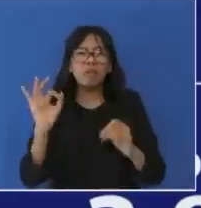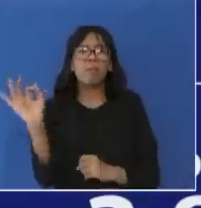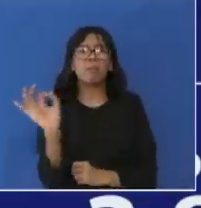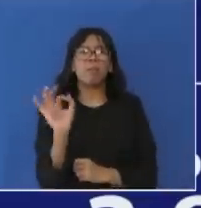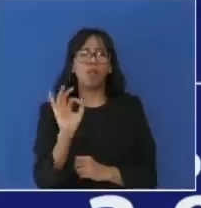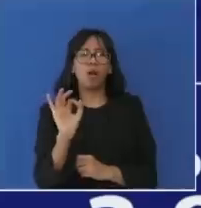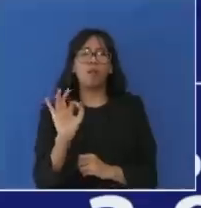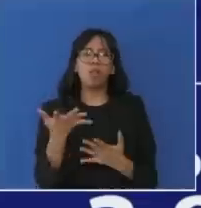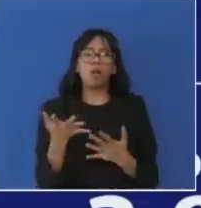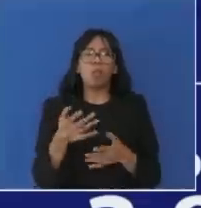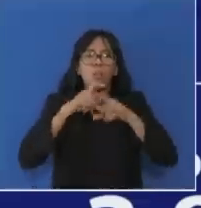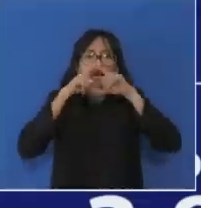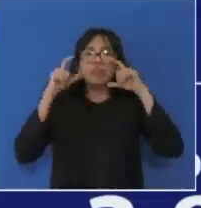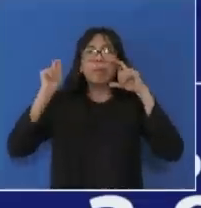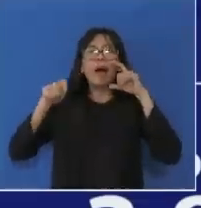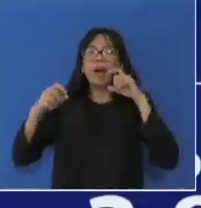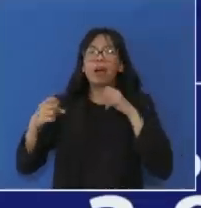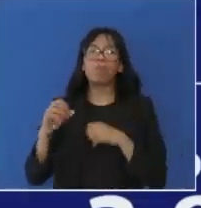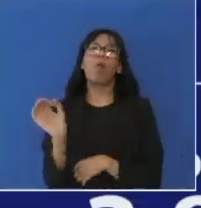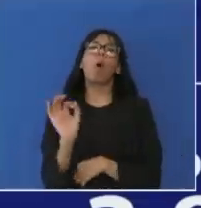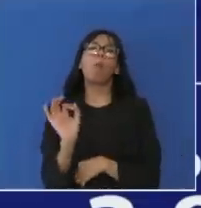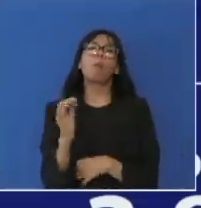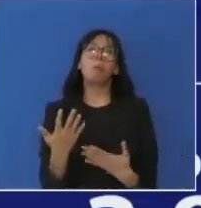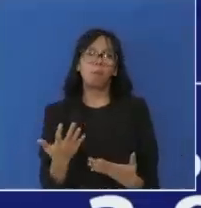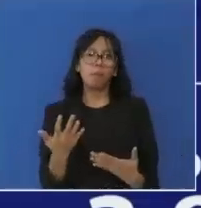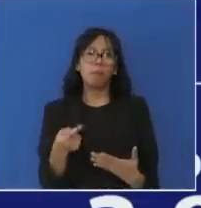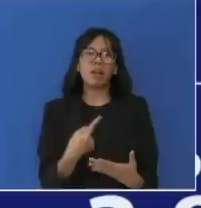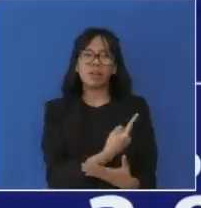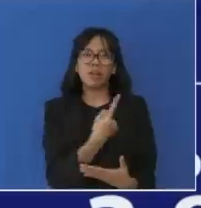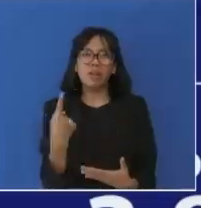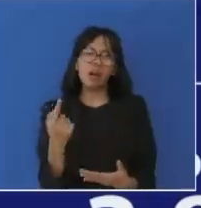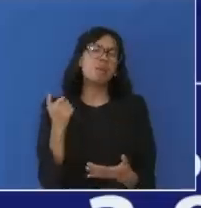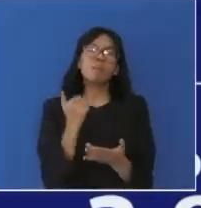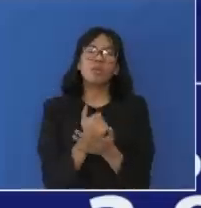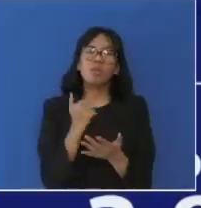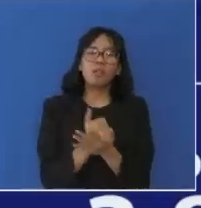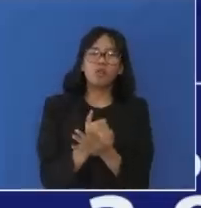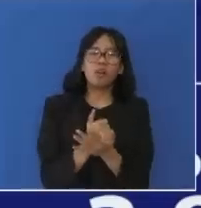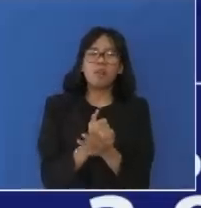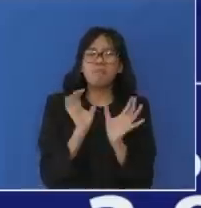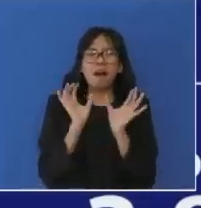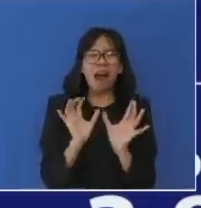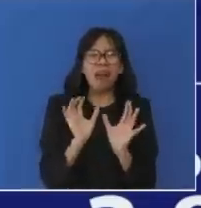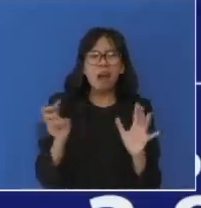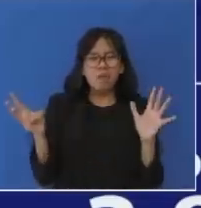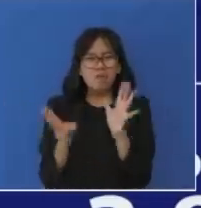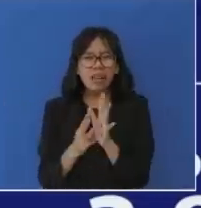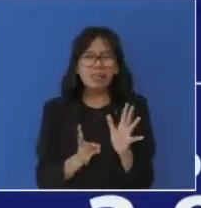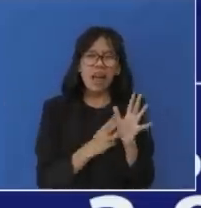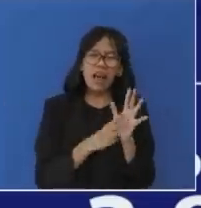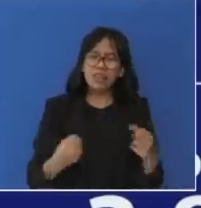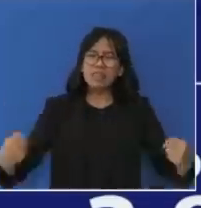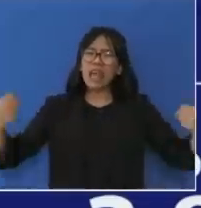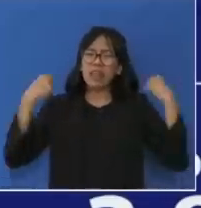untuk menggunakan masker pita masih menghadapi ancaman-ancaman Pak